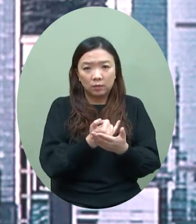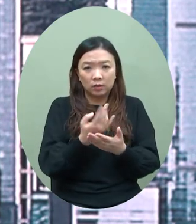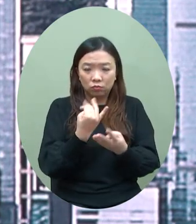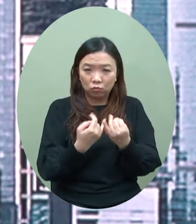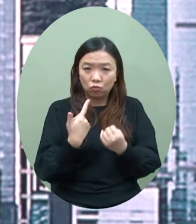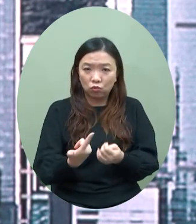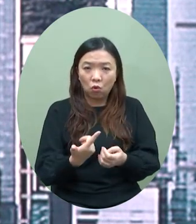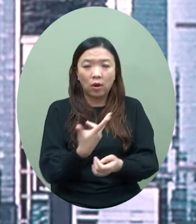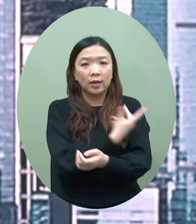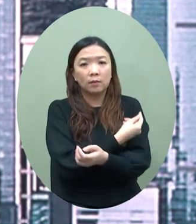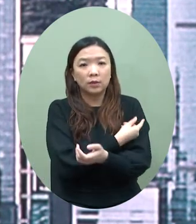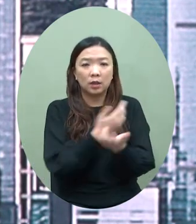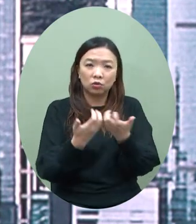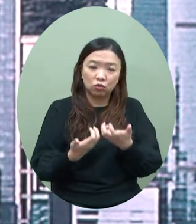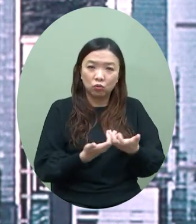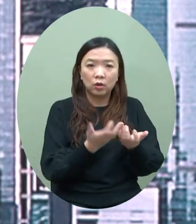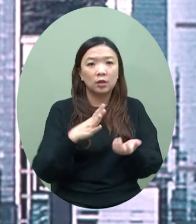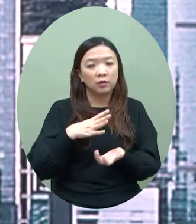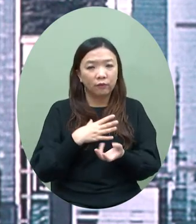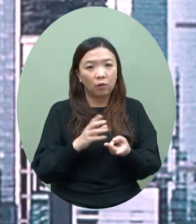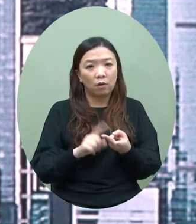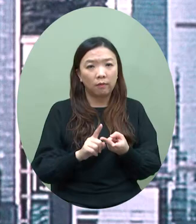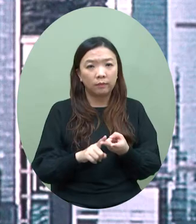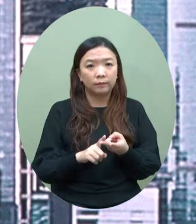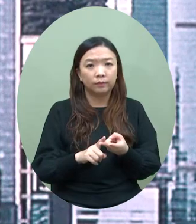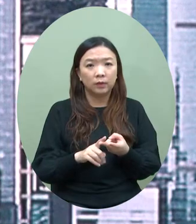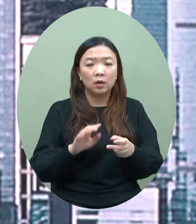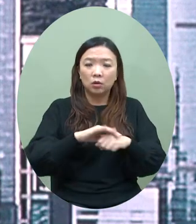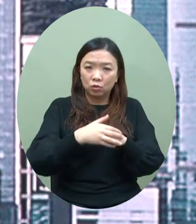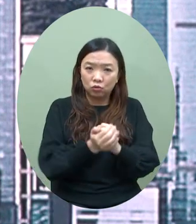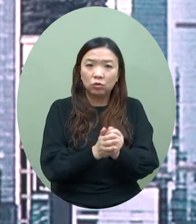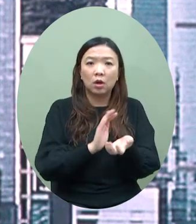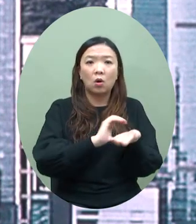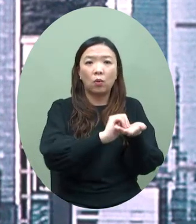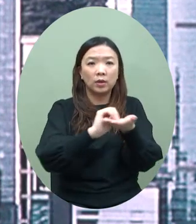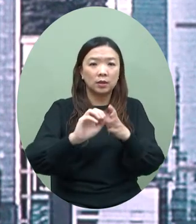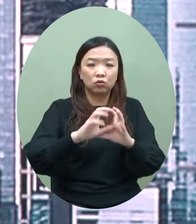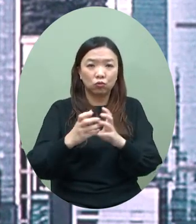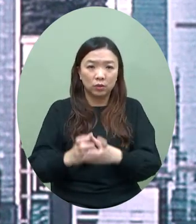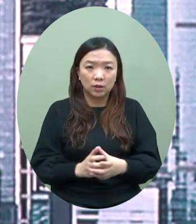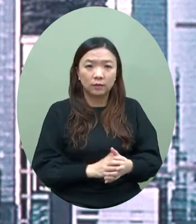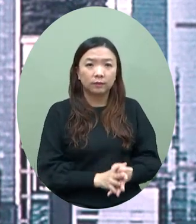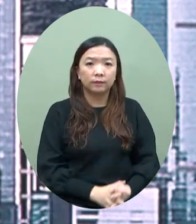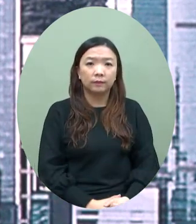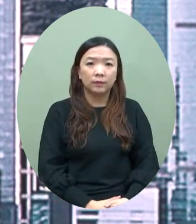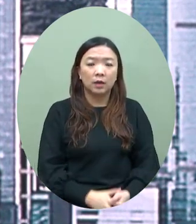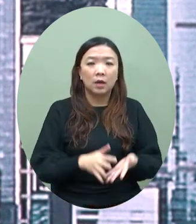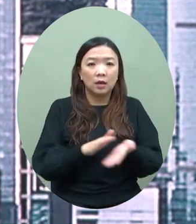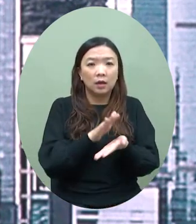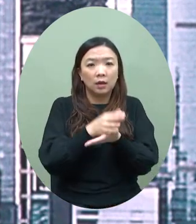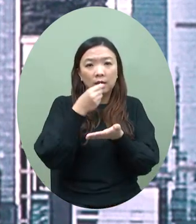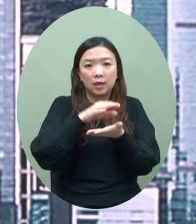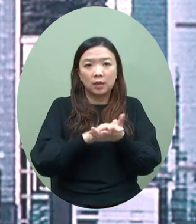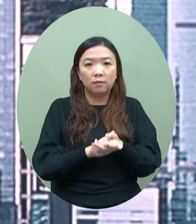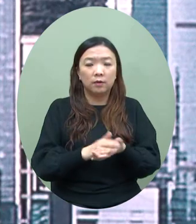疫苗本身嗰啲嘅數據情況啦，同埋咧係全球唔同嘅衛生組織佢哋嘅經驗啦，